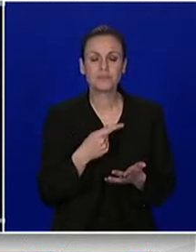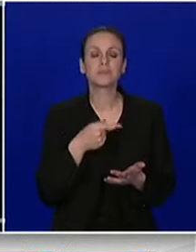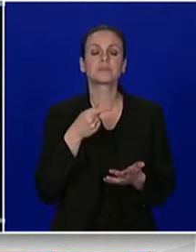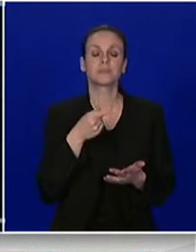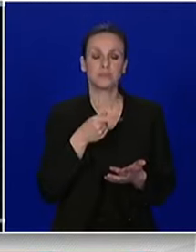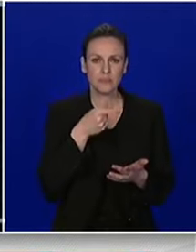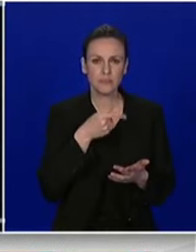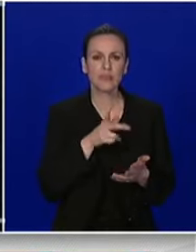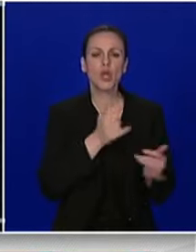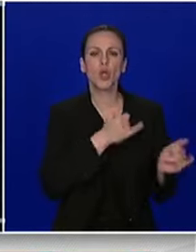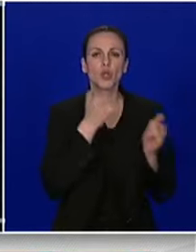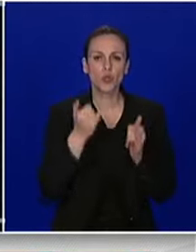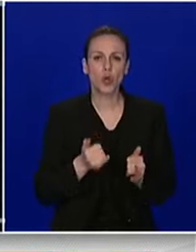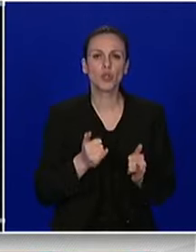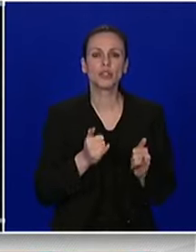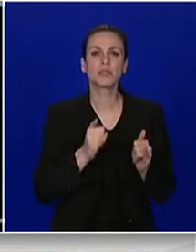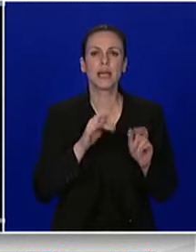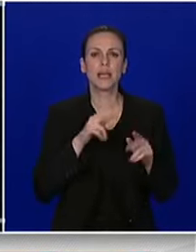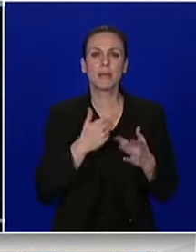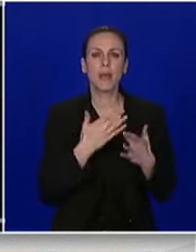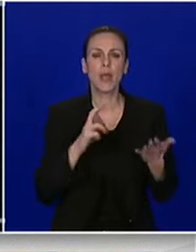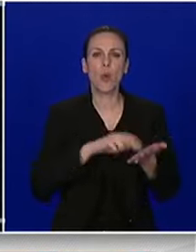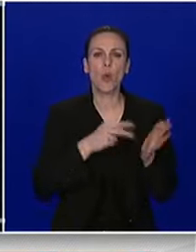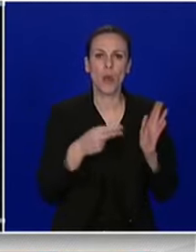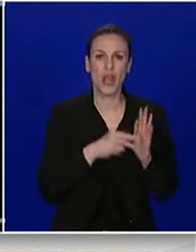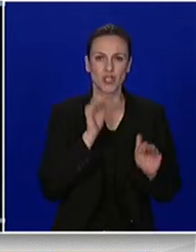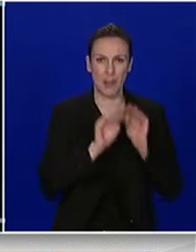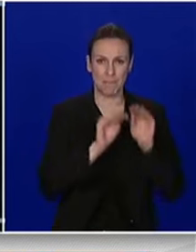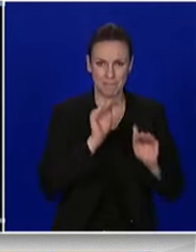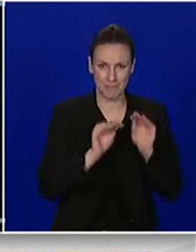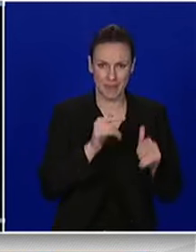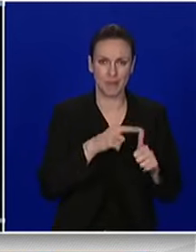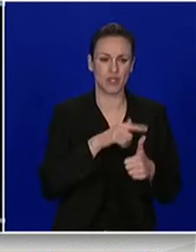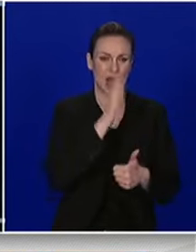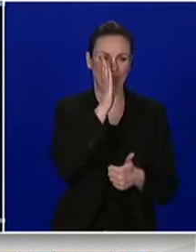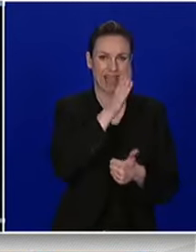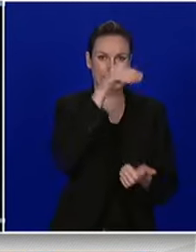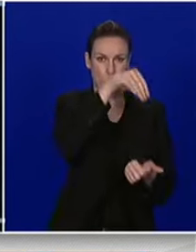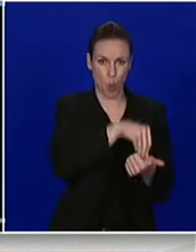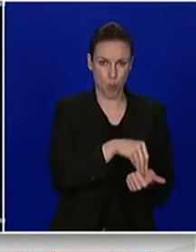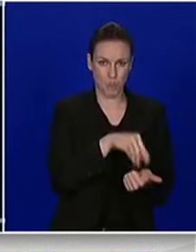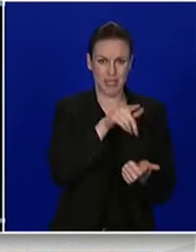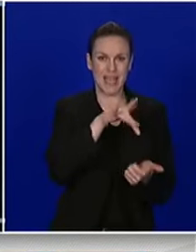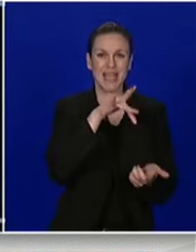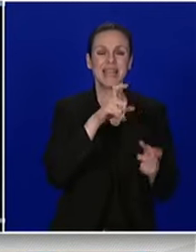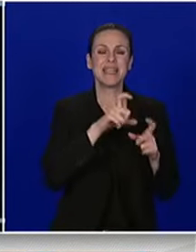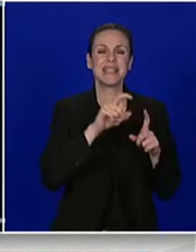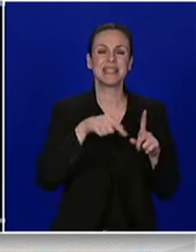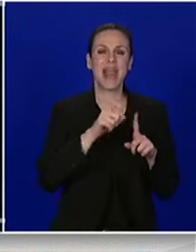omogućena su do sad nekoliko načina prijavljivanja, dakle direktnim upisom na